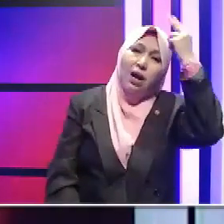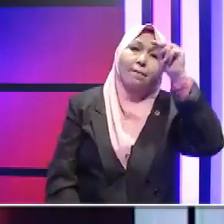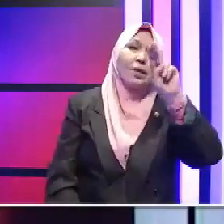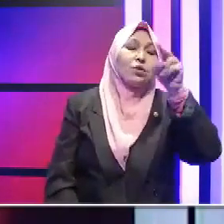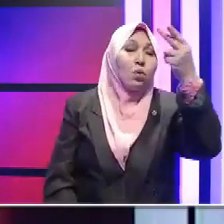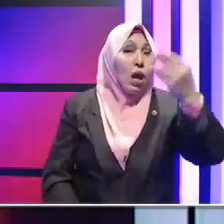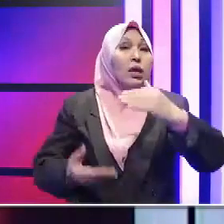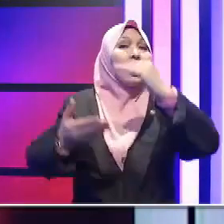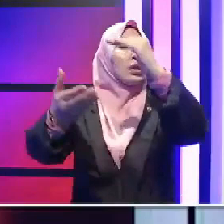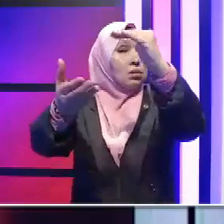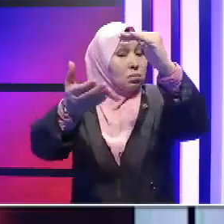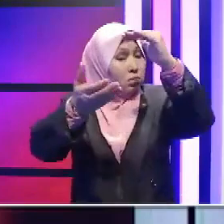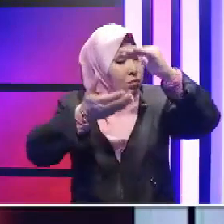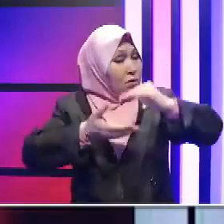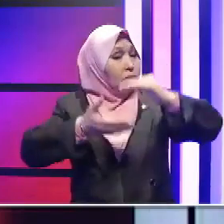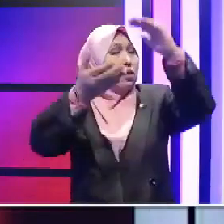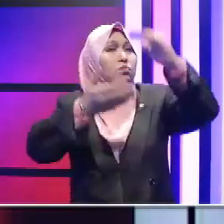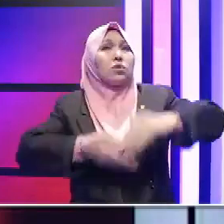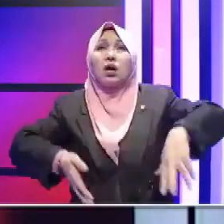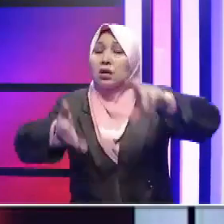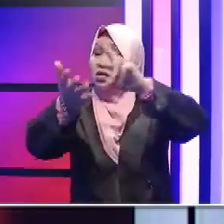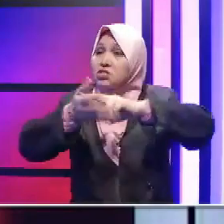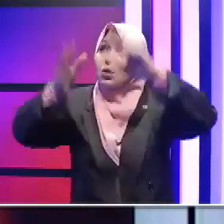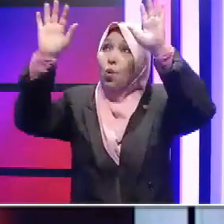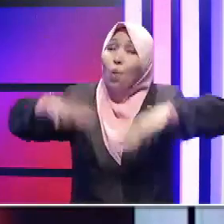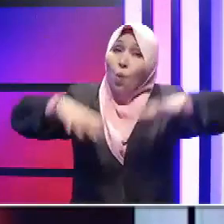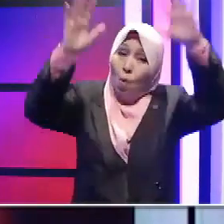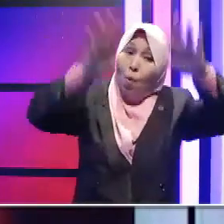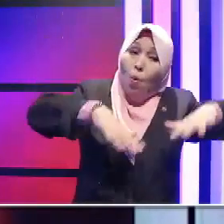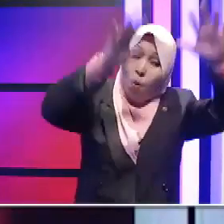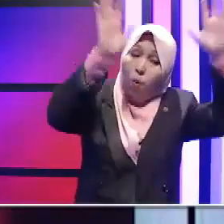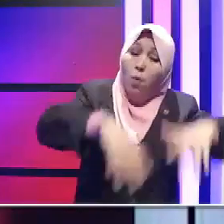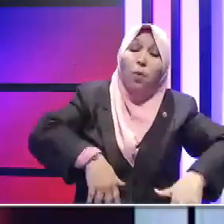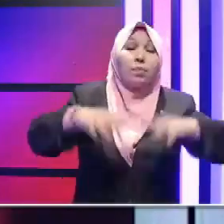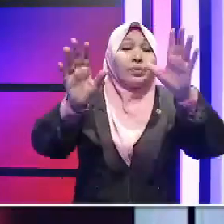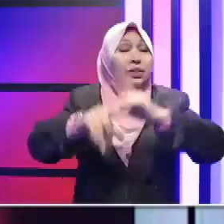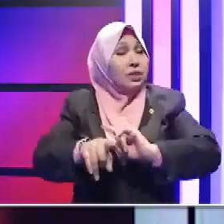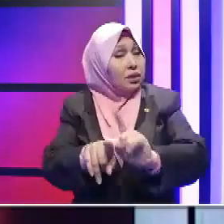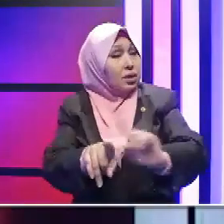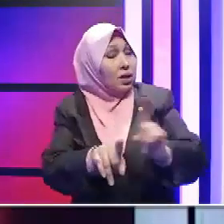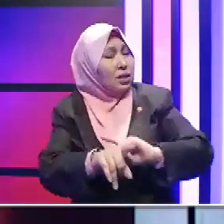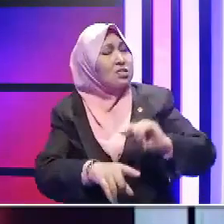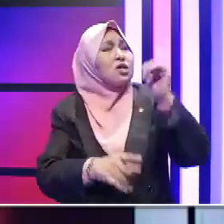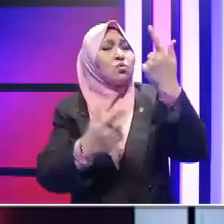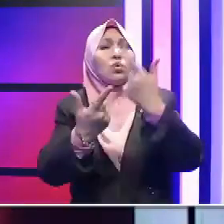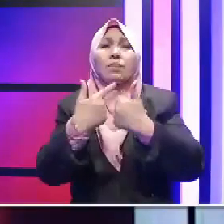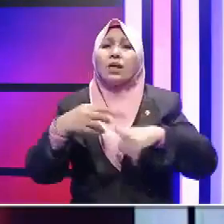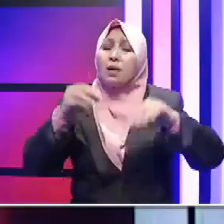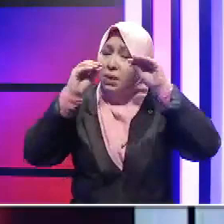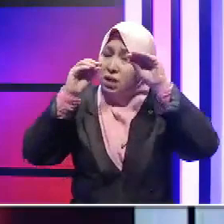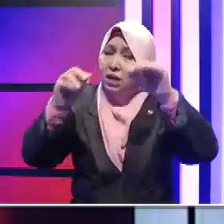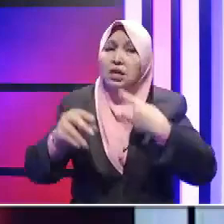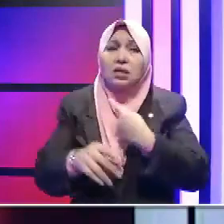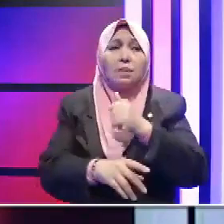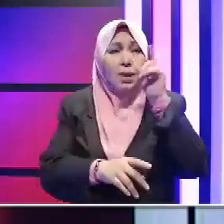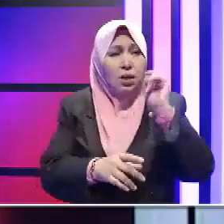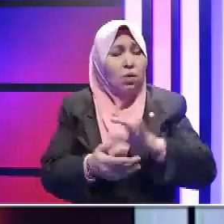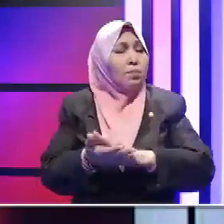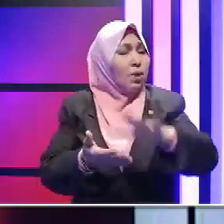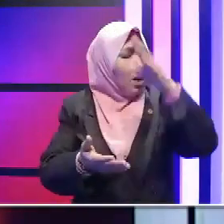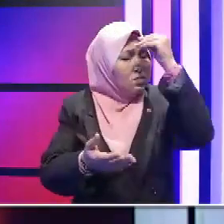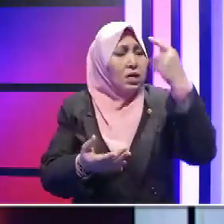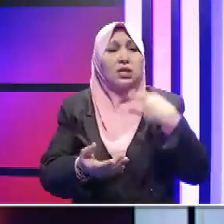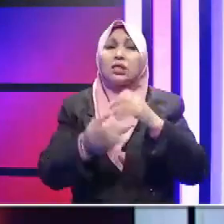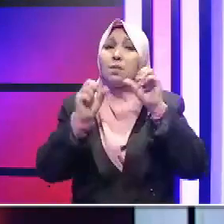diturunkan kepada kamu rezeki hujan lebat dan sebagainya ini adalah salah satu daripada pengajaran yang penuh kita ataupun